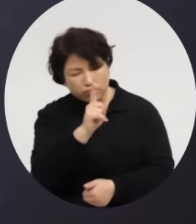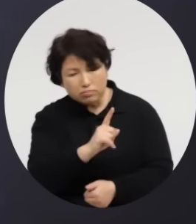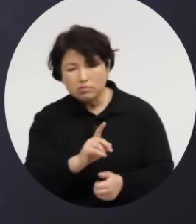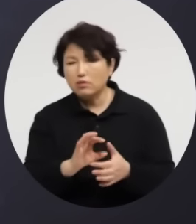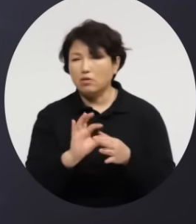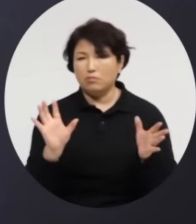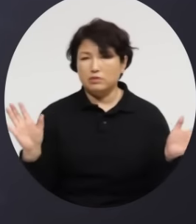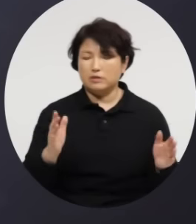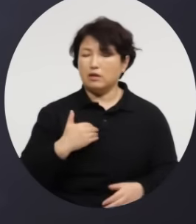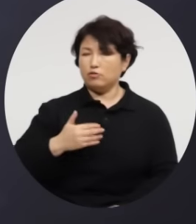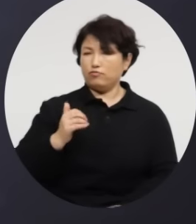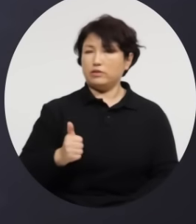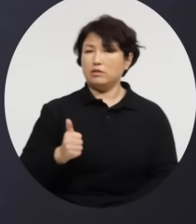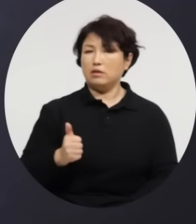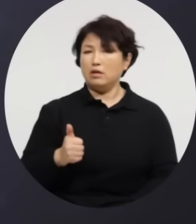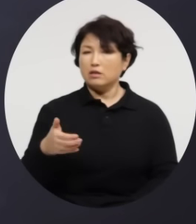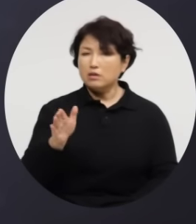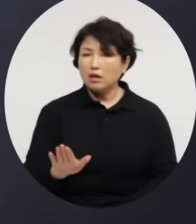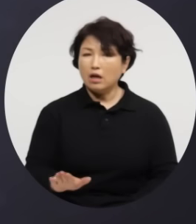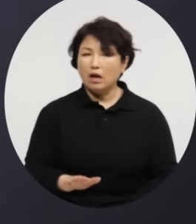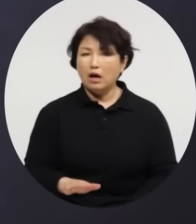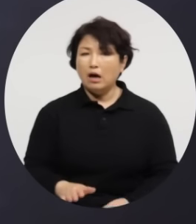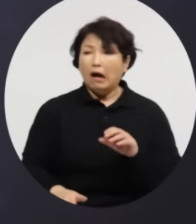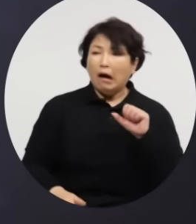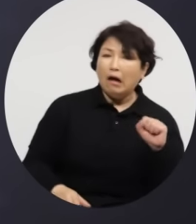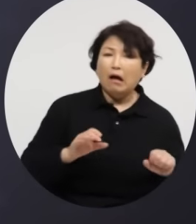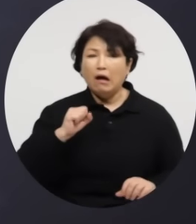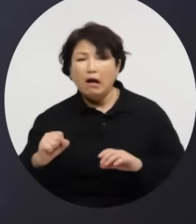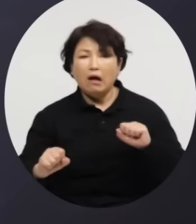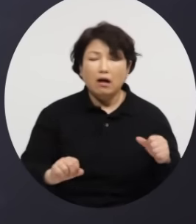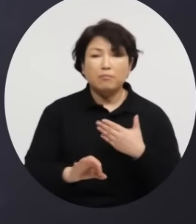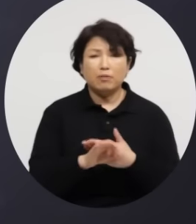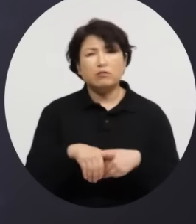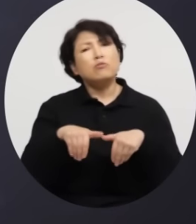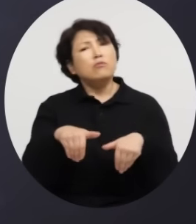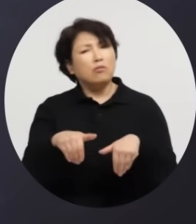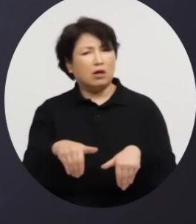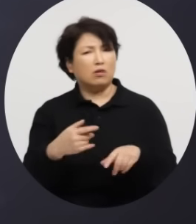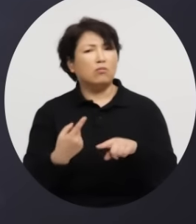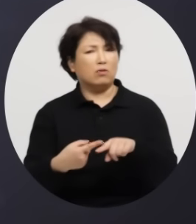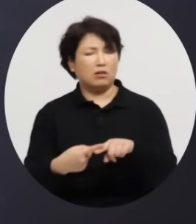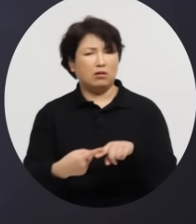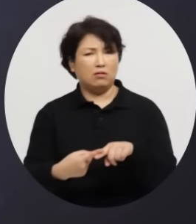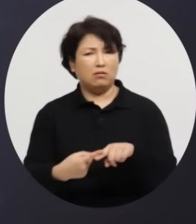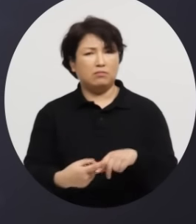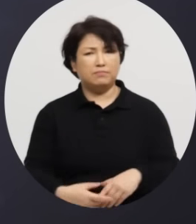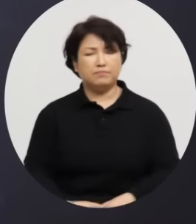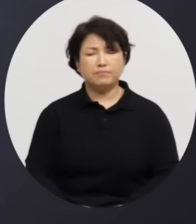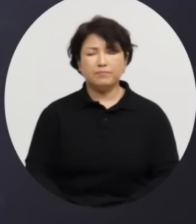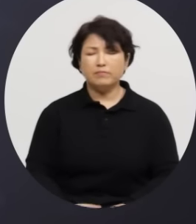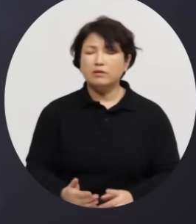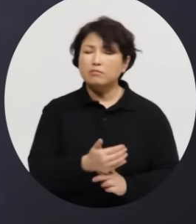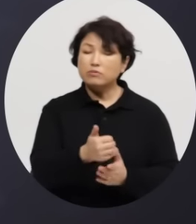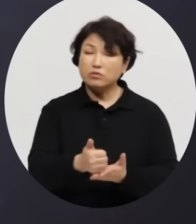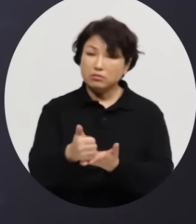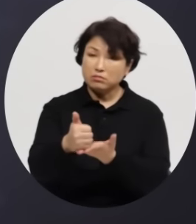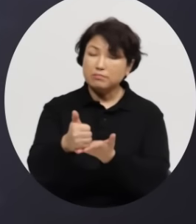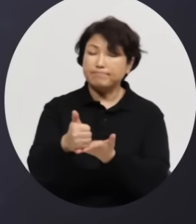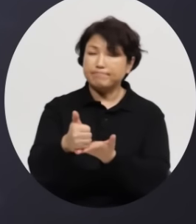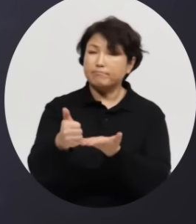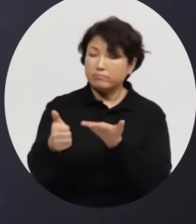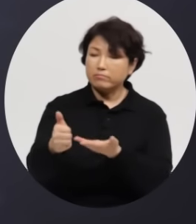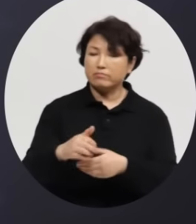한다. 이래 말할 수 있고 거기에 너무 놀아나면 내가 너의 생활을 한다. 이래 말할 수 있어요. 그러니까